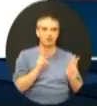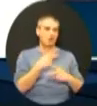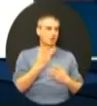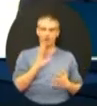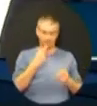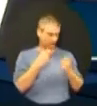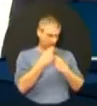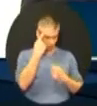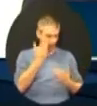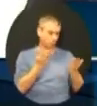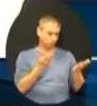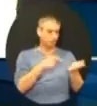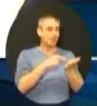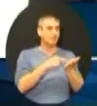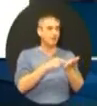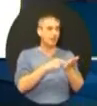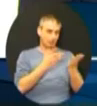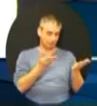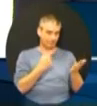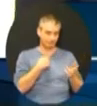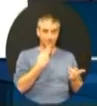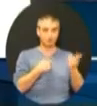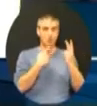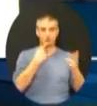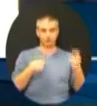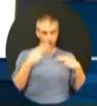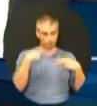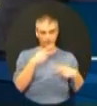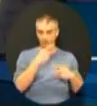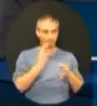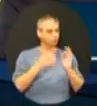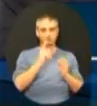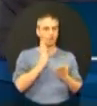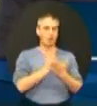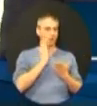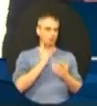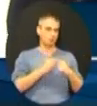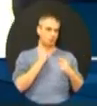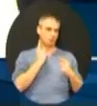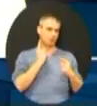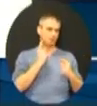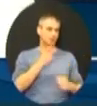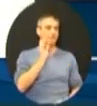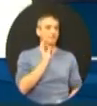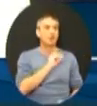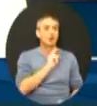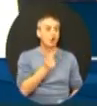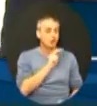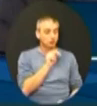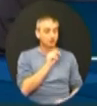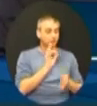להקשיב למה זה קשור לדעות מכיוון שכאמור ואני חוזר ואומר ואת יודעת את זה משפט לא מדע מדויק כן ועל כל סוגיה